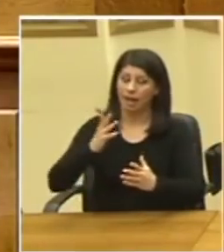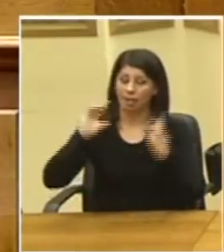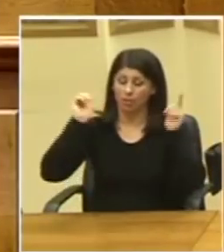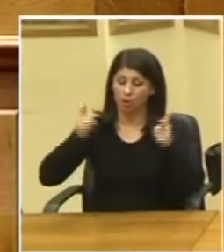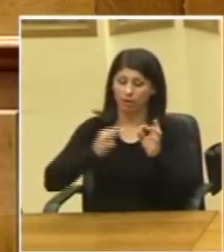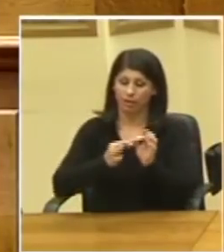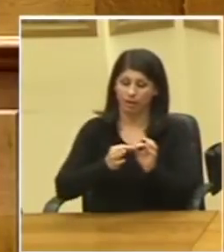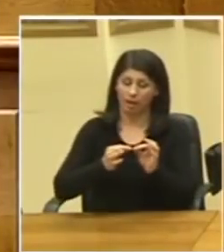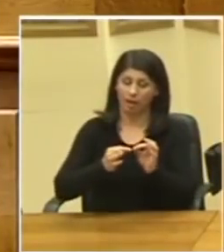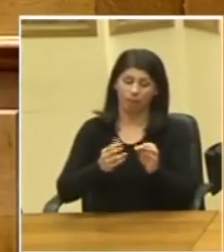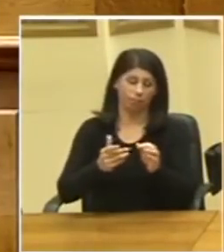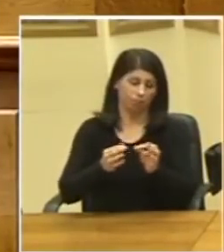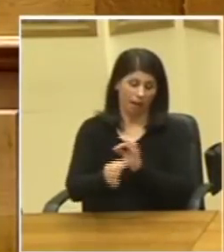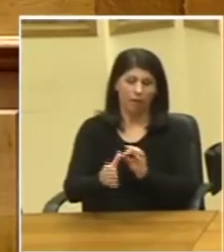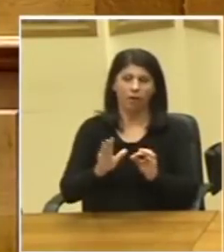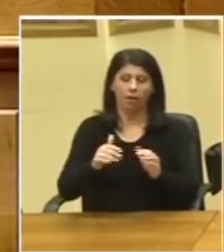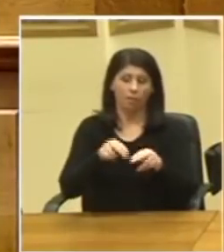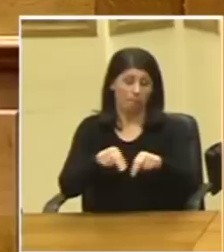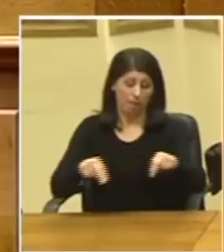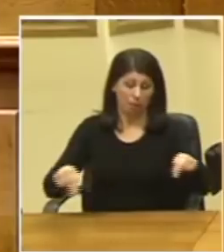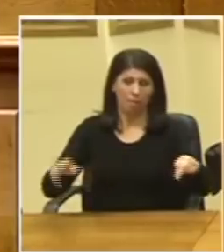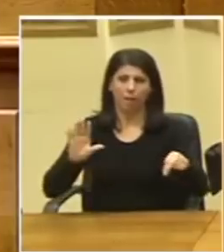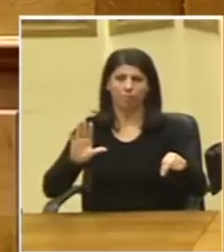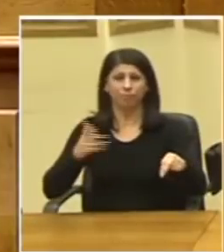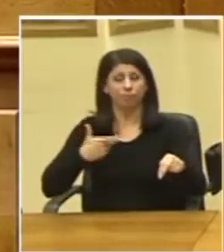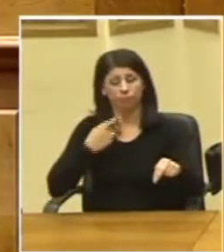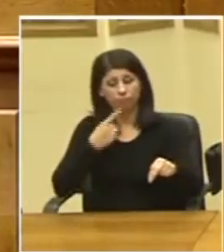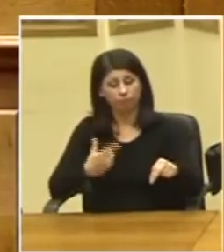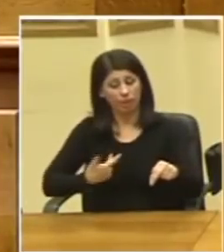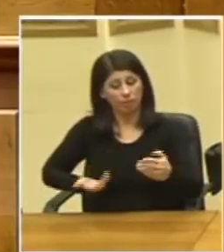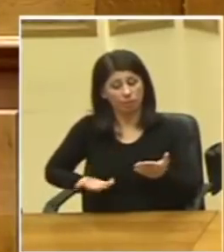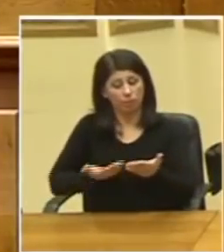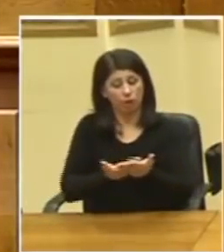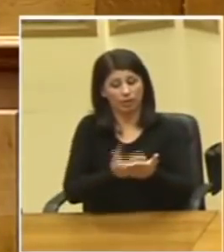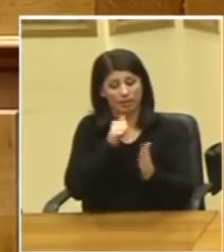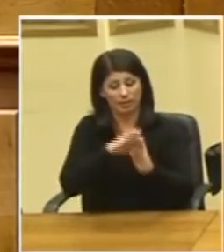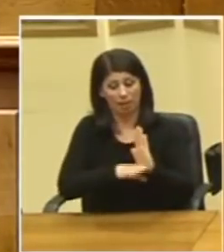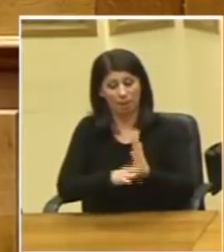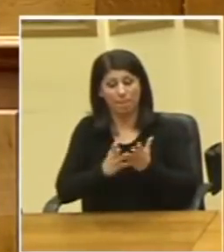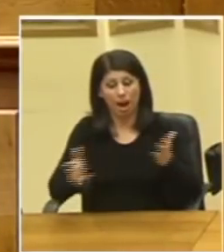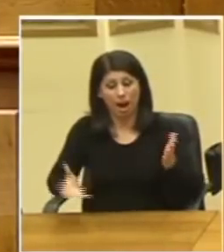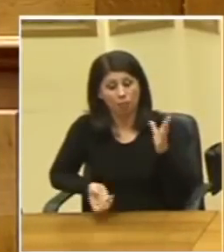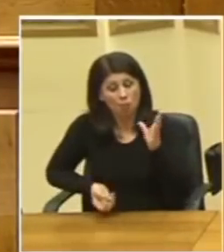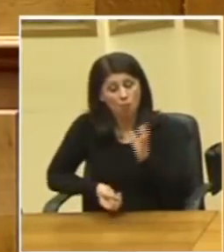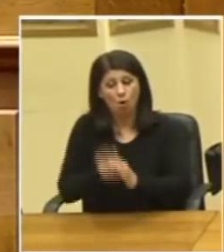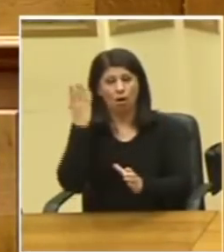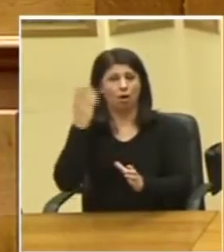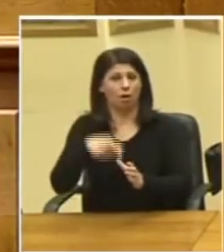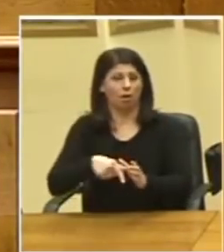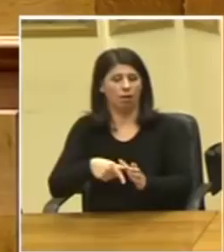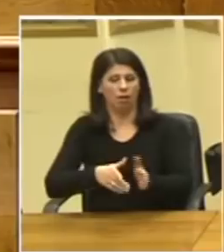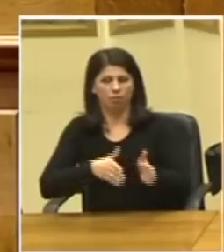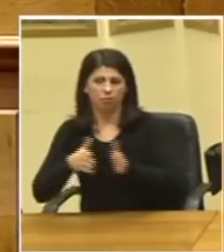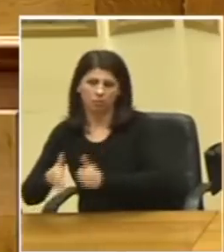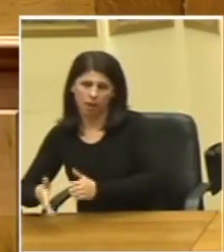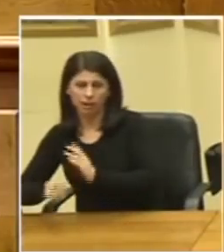παρουσιάζει την πρότασή του για το Σύνταγμα ως δήθεν μεγάλη δημοκρατική τομή, και απ' την άλλη, η Νέα Δημοκρατία να προσπαθεί